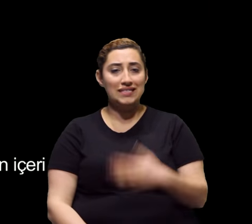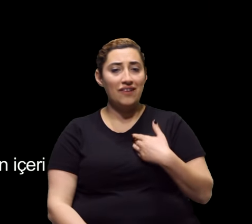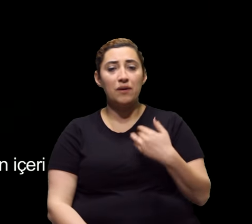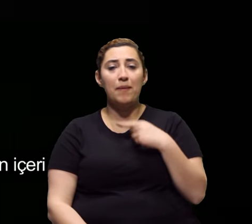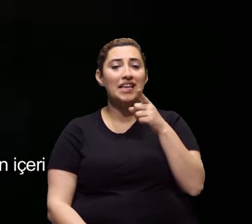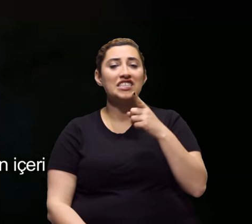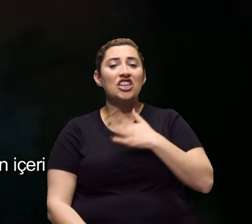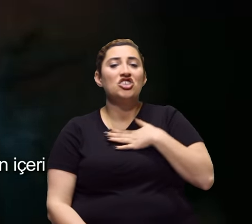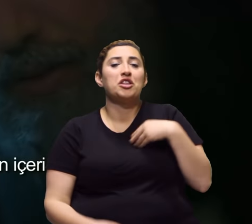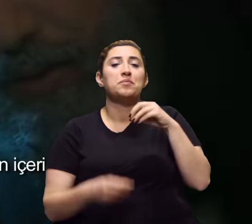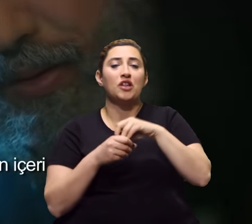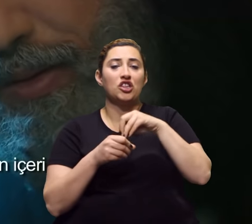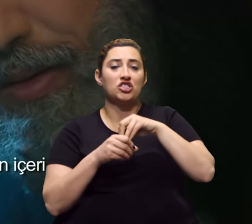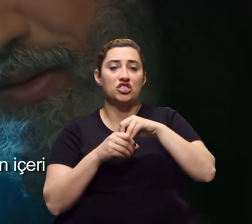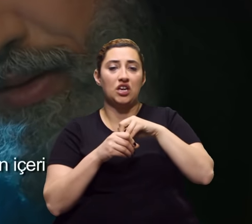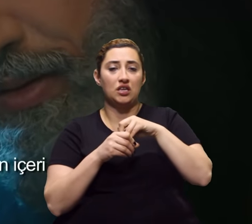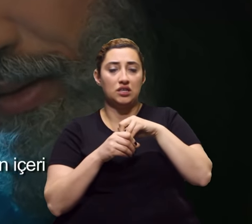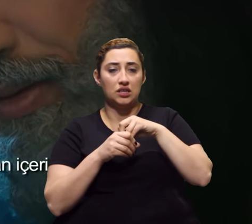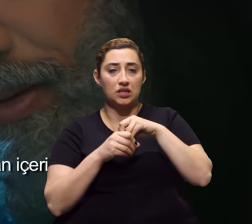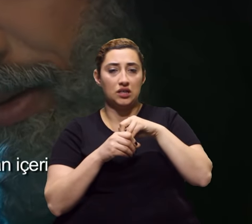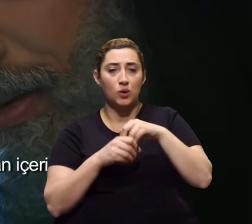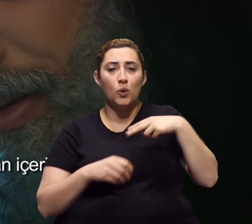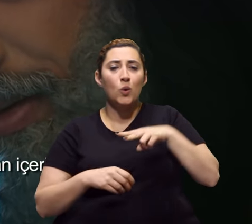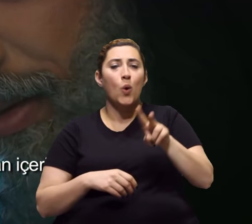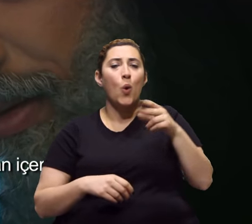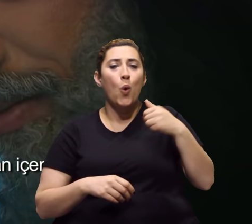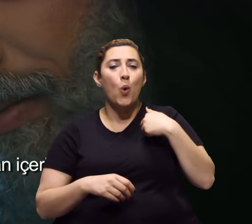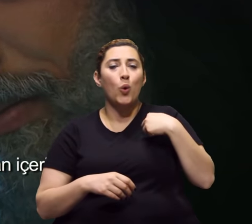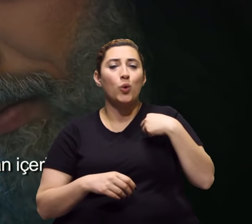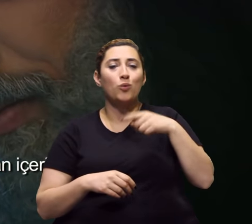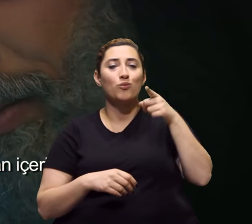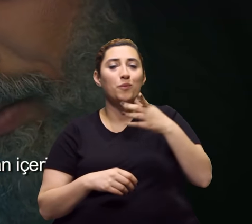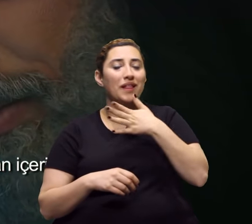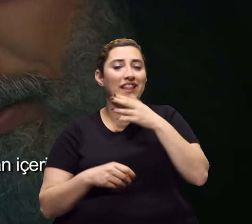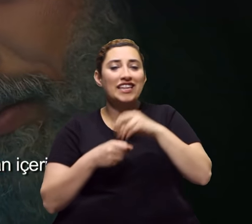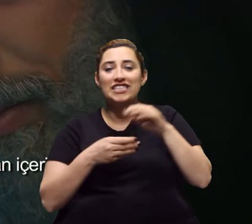Severim seni ben candan içeri. Yolum ötmez bu erkandan içeri.